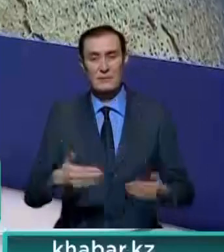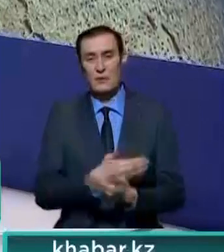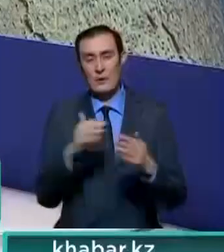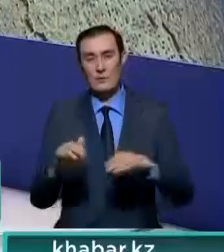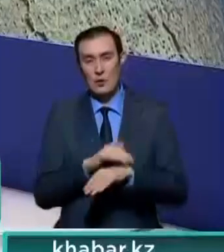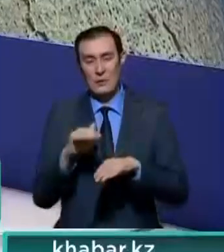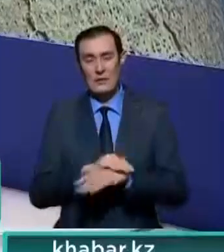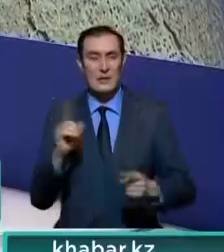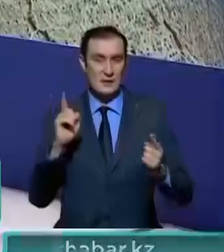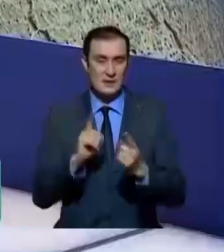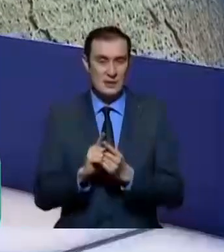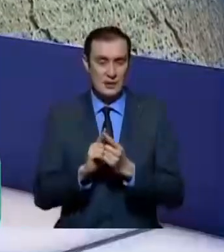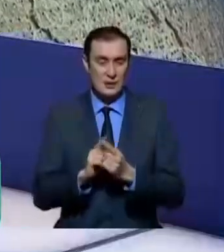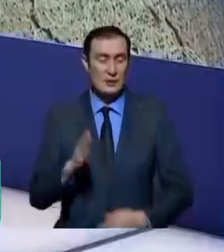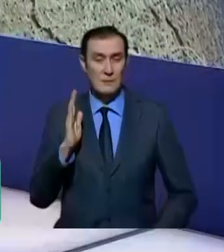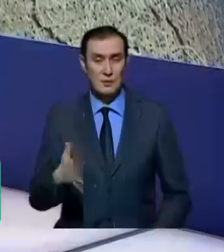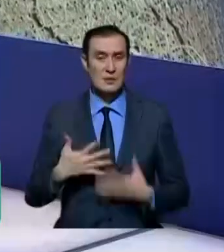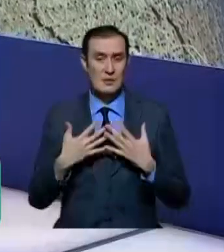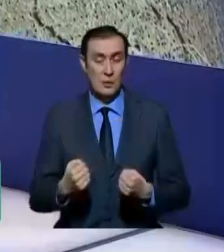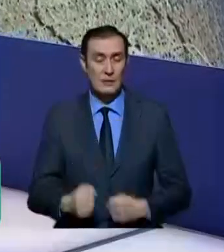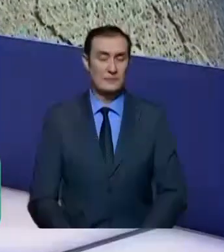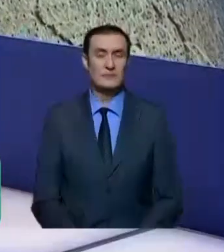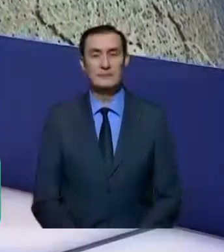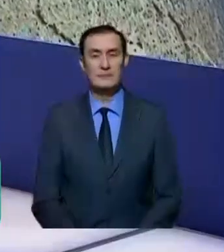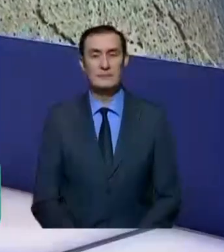портале Хабар.кз, YouTube-канале, а также в социальных сетях Facebook и Instagram.